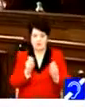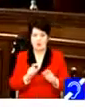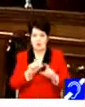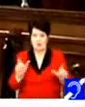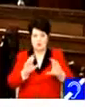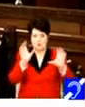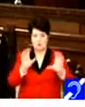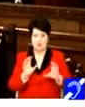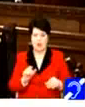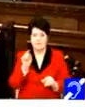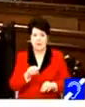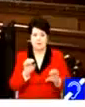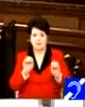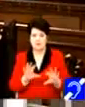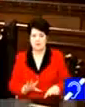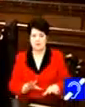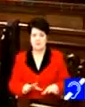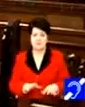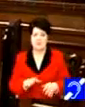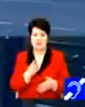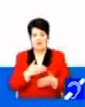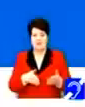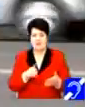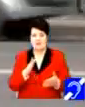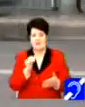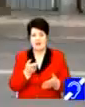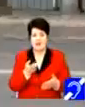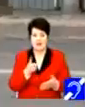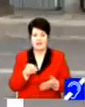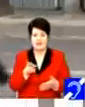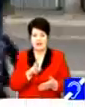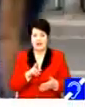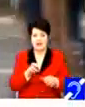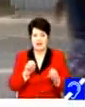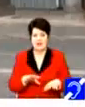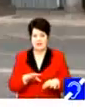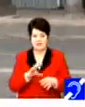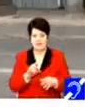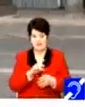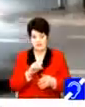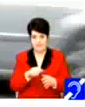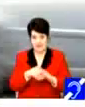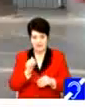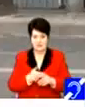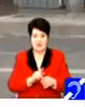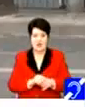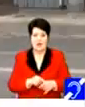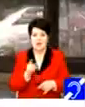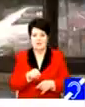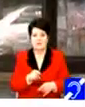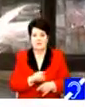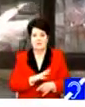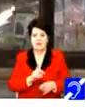Curții Constituționale pentru a decide validarea alegerilor. În peste 330 de gherete din Chișinău se